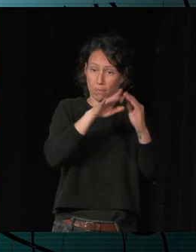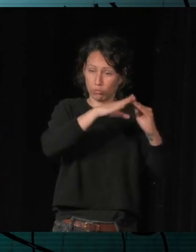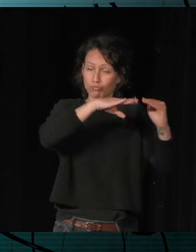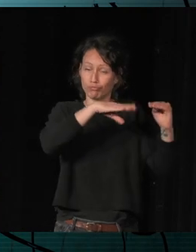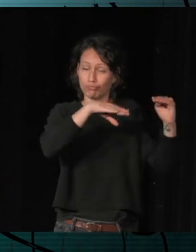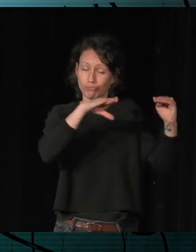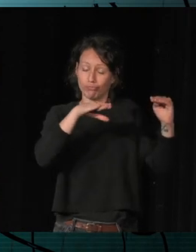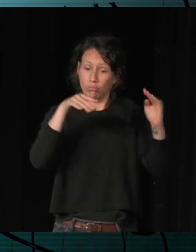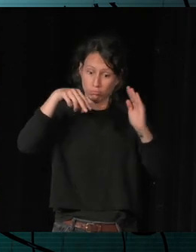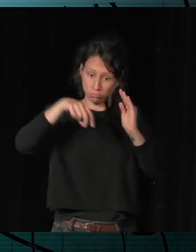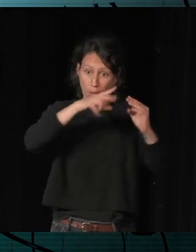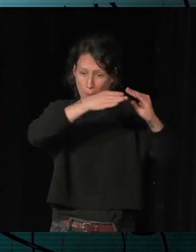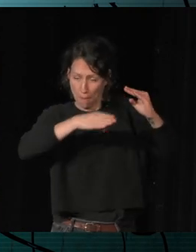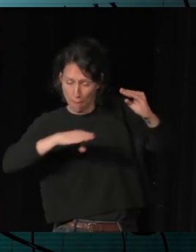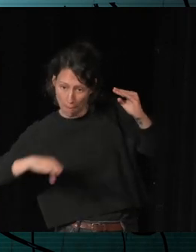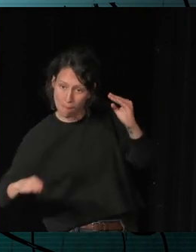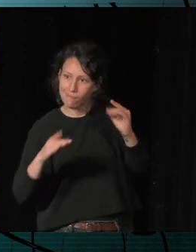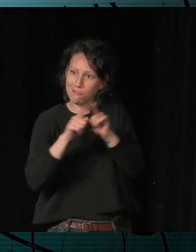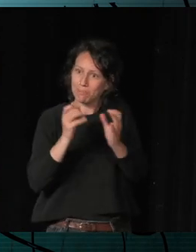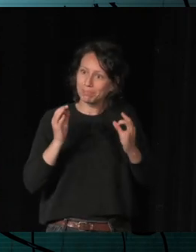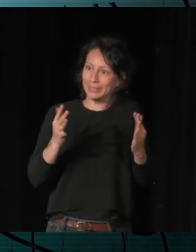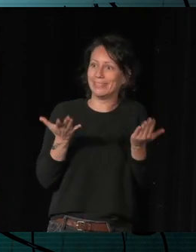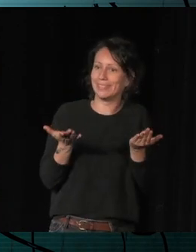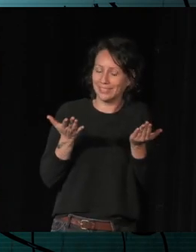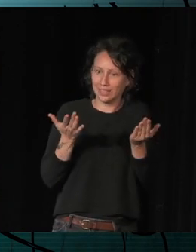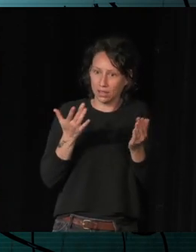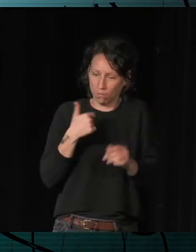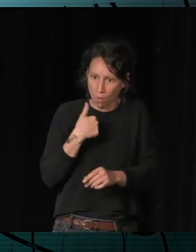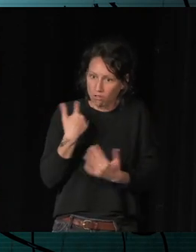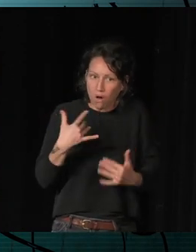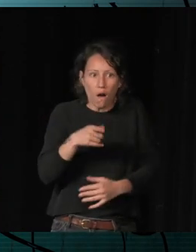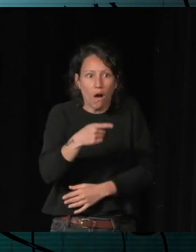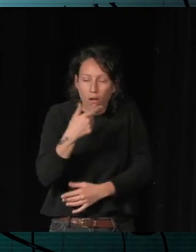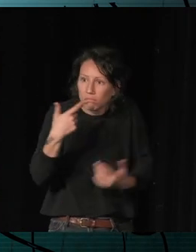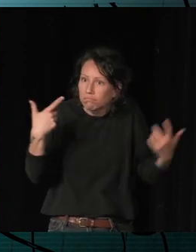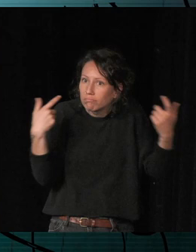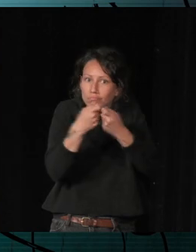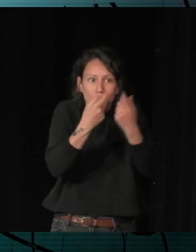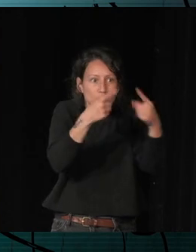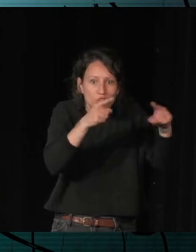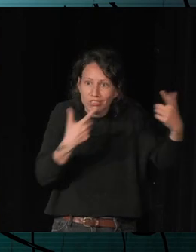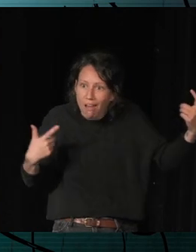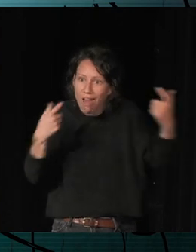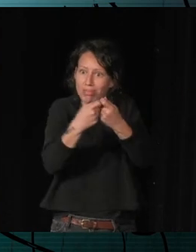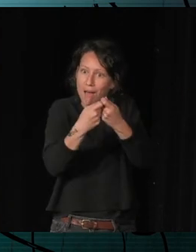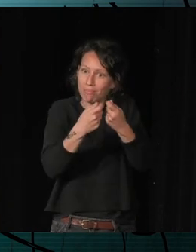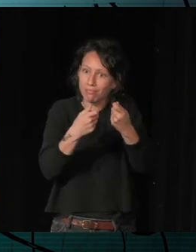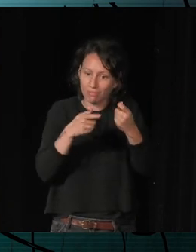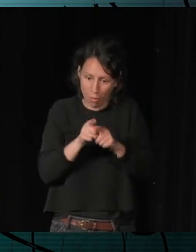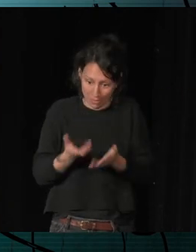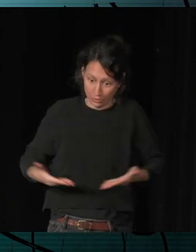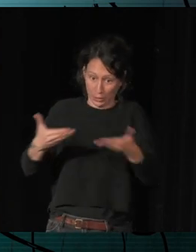et ça j'avais je sais pas quel âge en 80 85 et ça m'avait marqué en disant mais c'est g il faut faire des musiques qui sont déclenchées par la